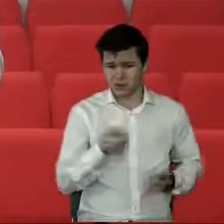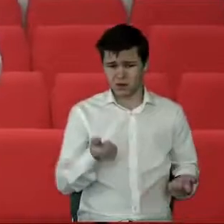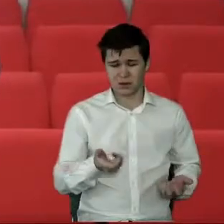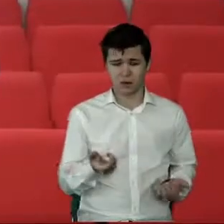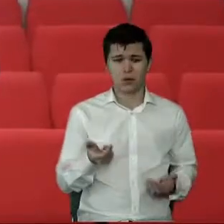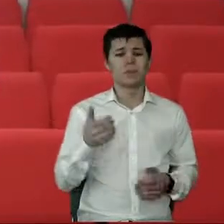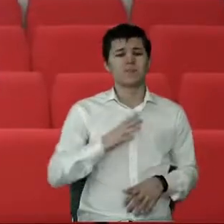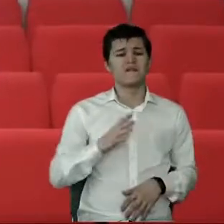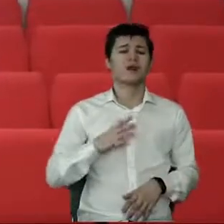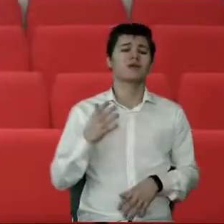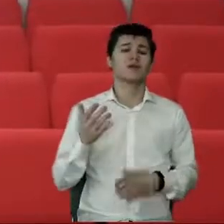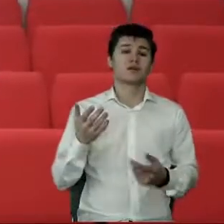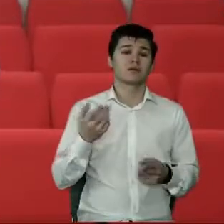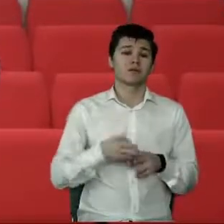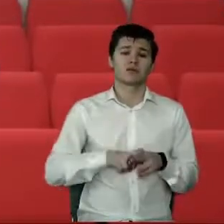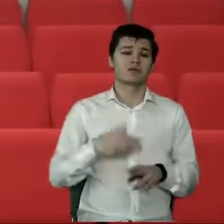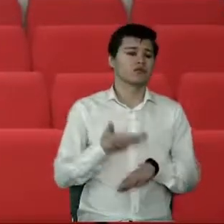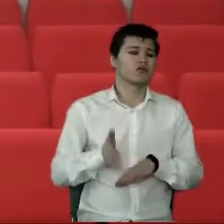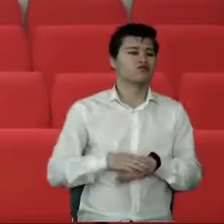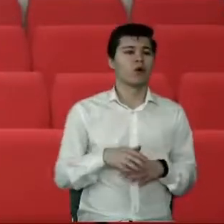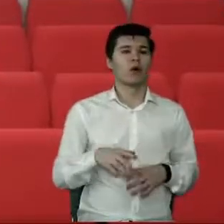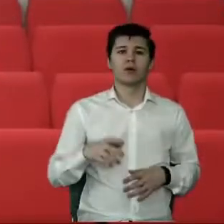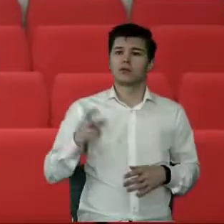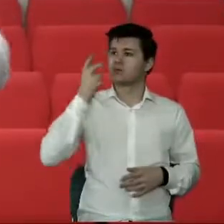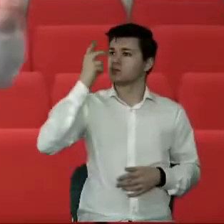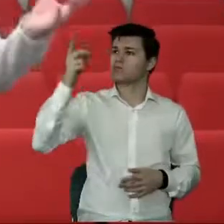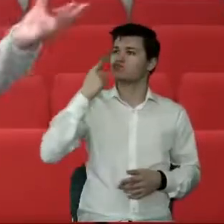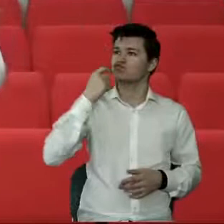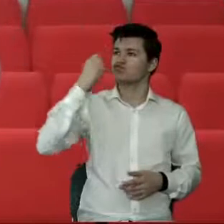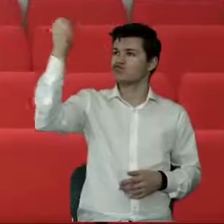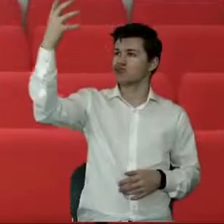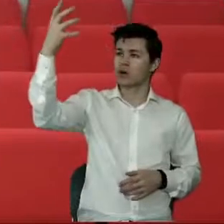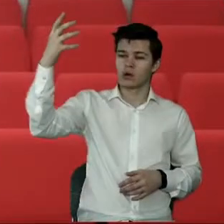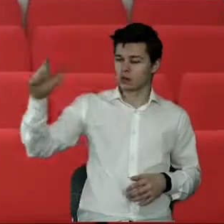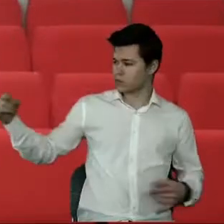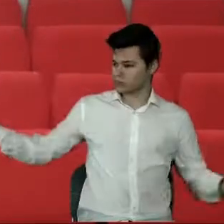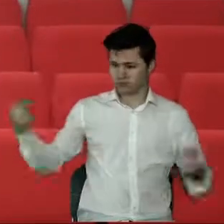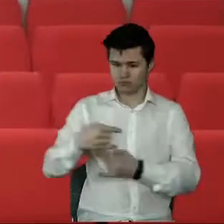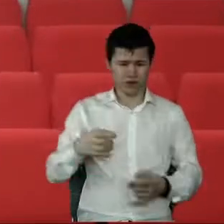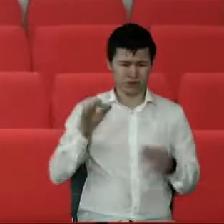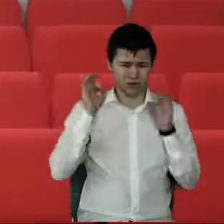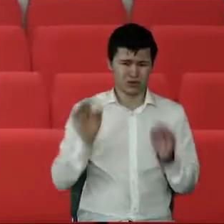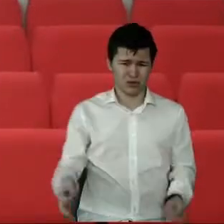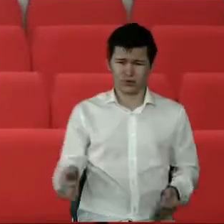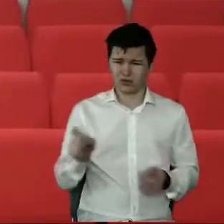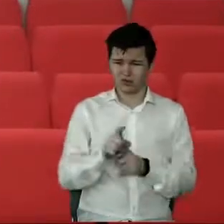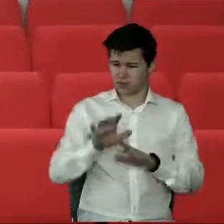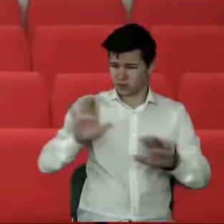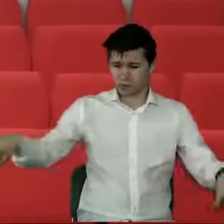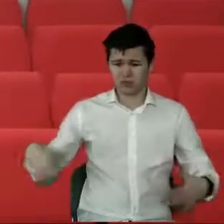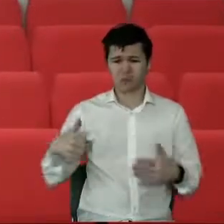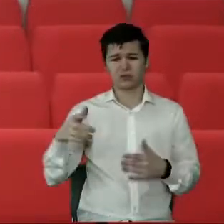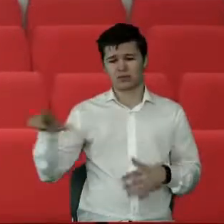дорогу на зеленый свет, а не на красный, когда вокруг никого, когда машин нету, когда